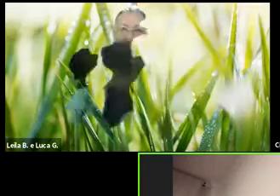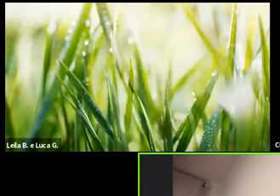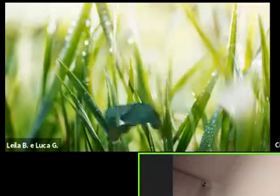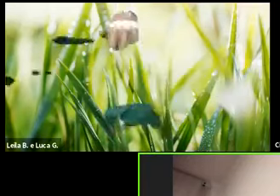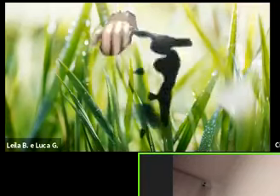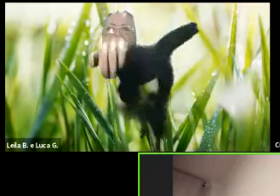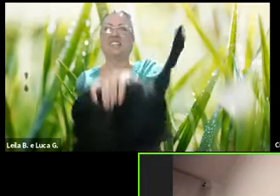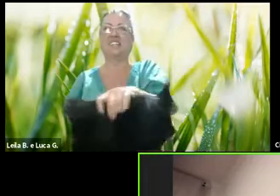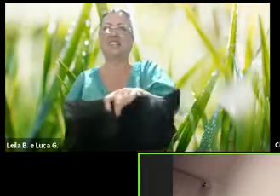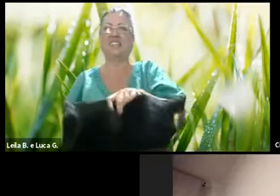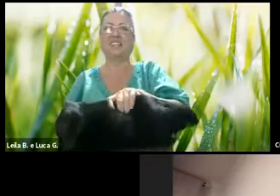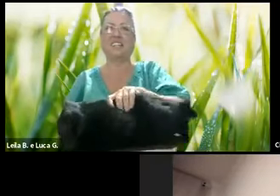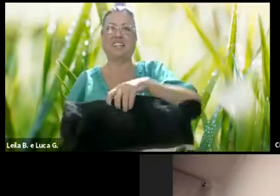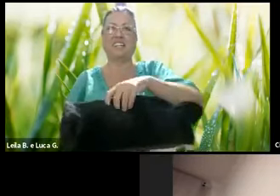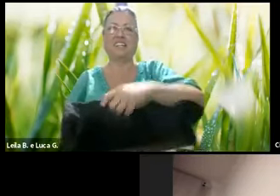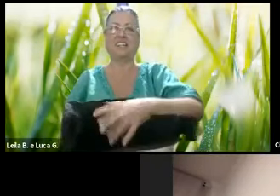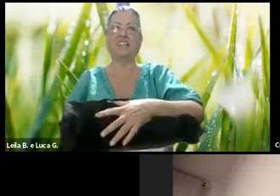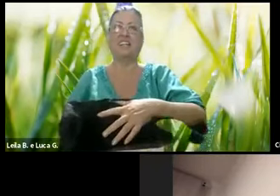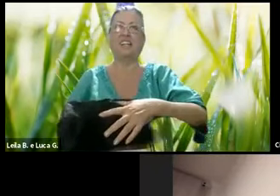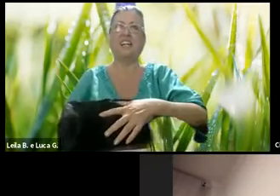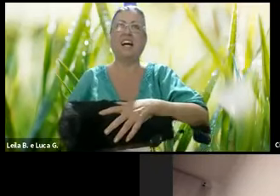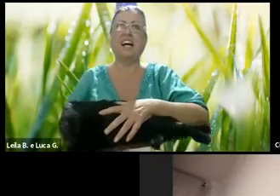niente di domande.